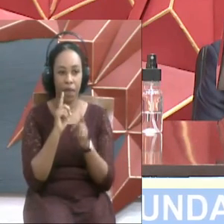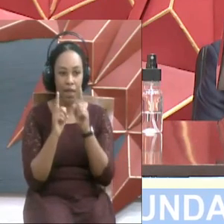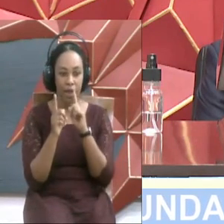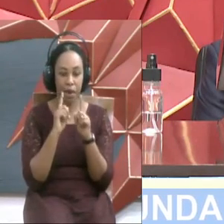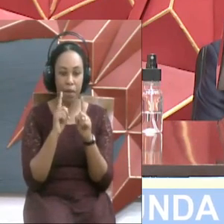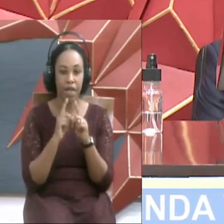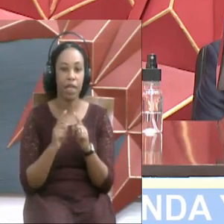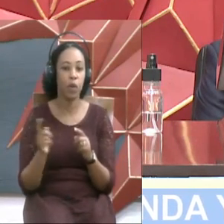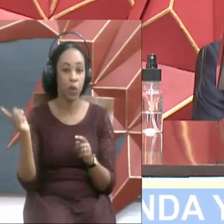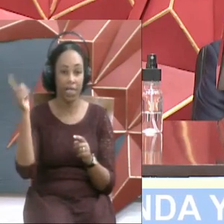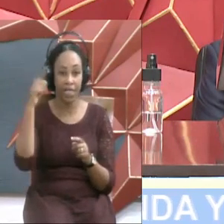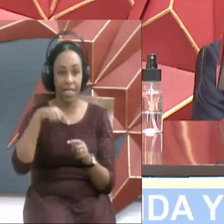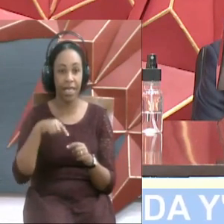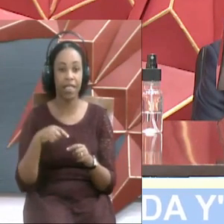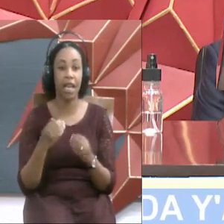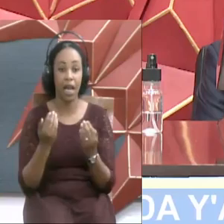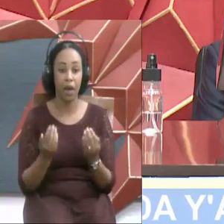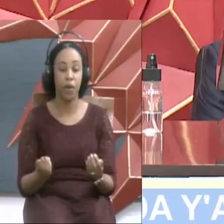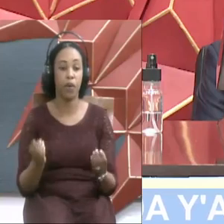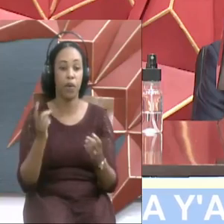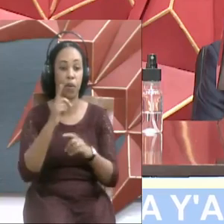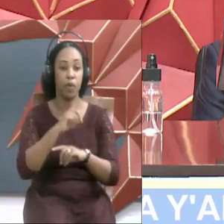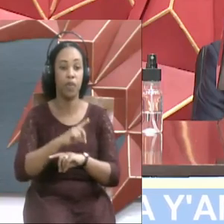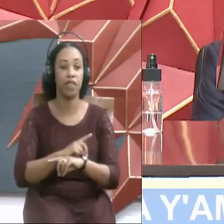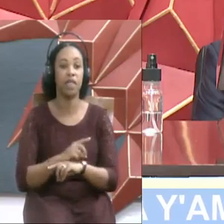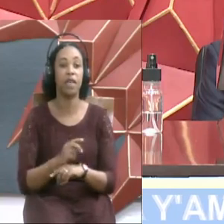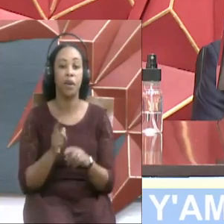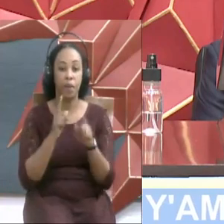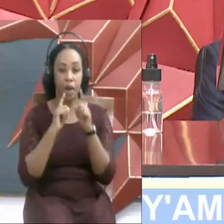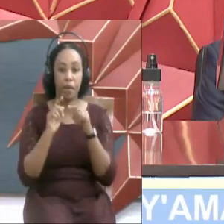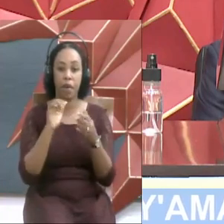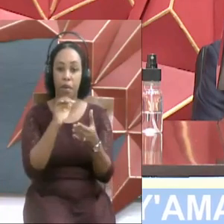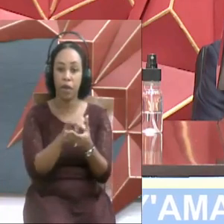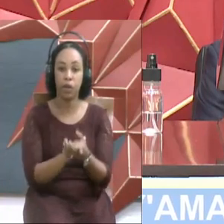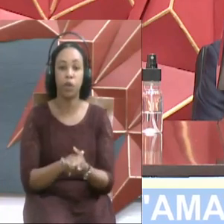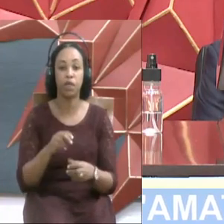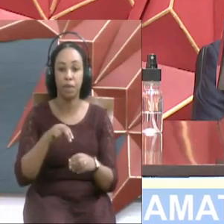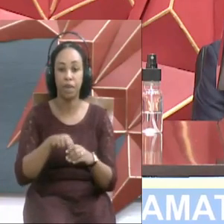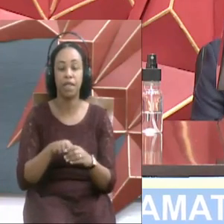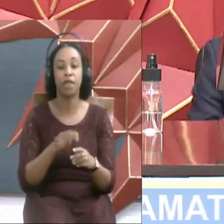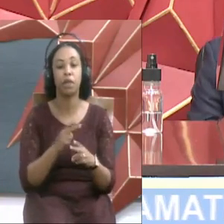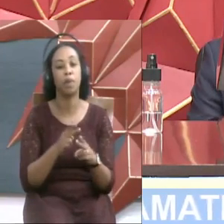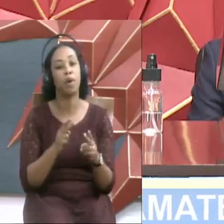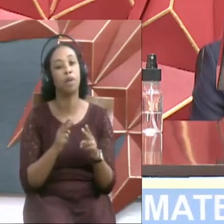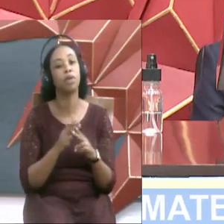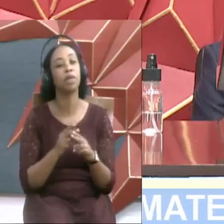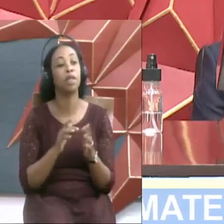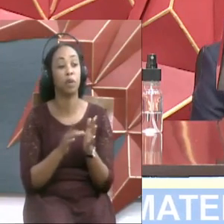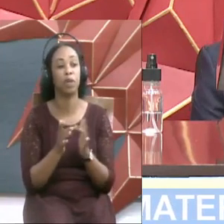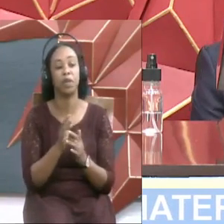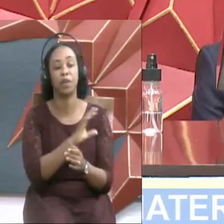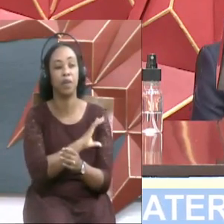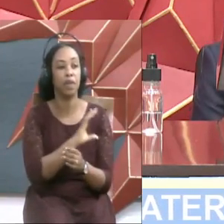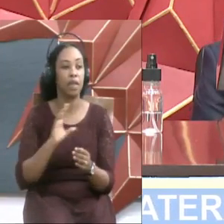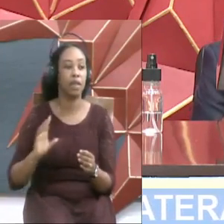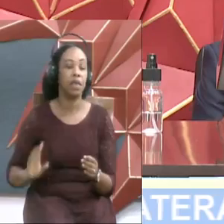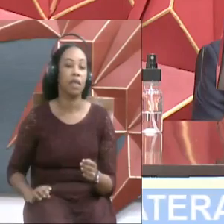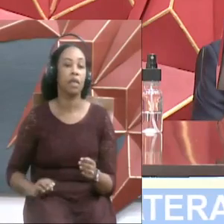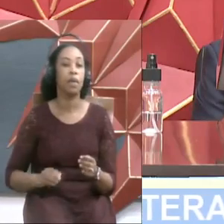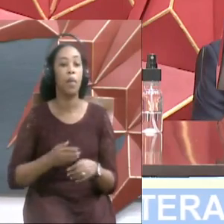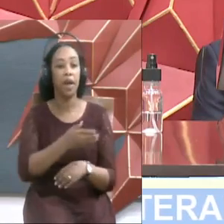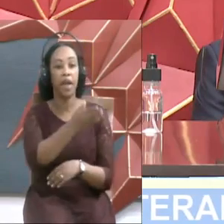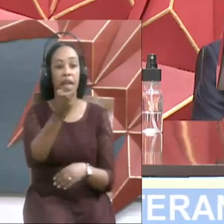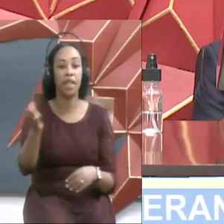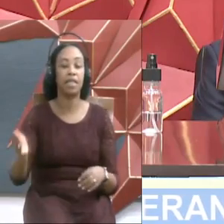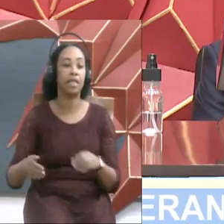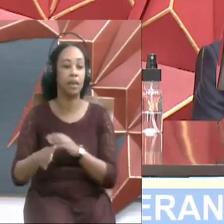je serai ici aujourd'hui. Ils m'ont demandé de vous saluer dans le nom de notre Seigneur Jésus-Christ. Maintenant, que